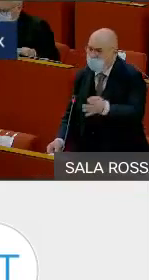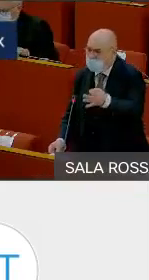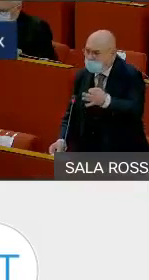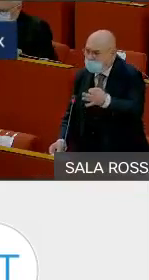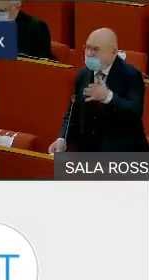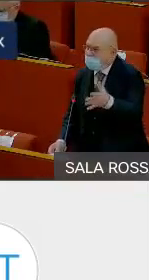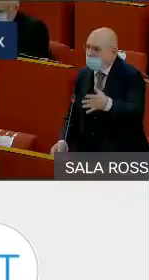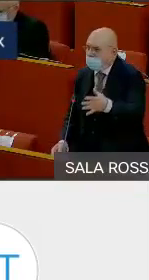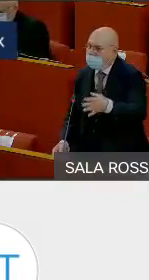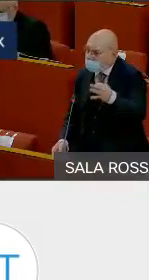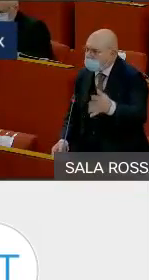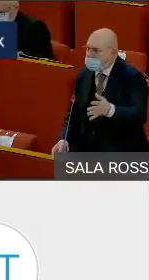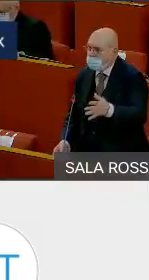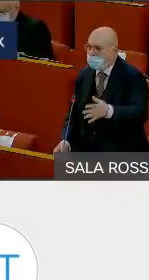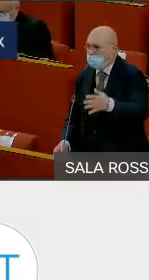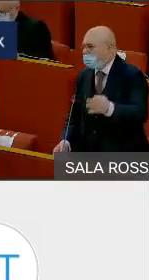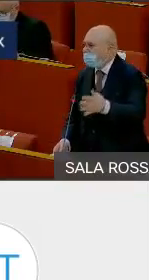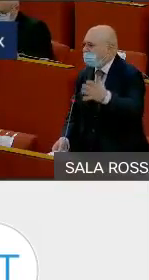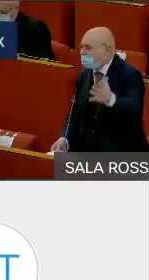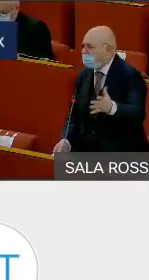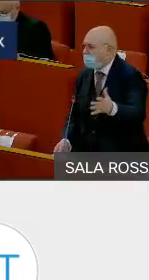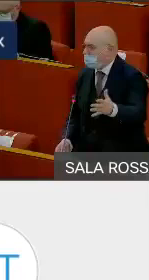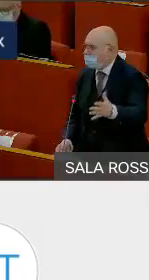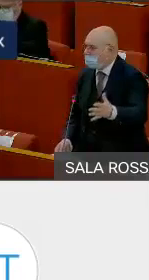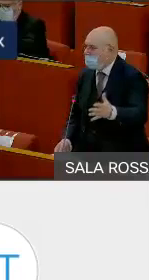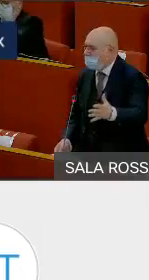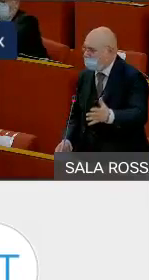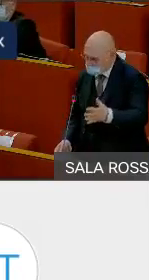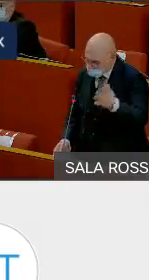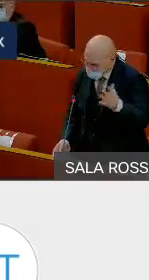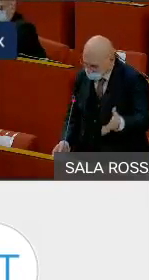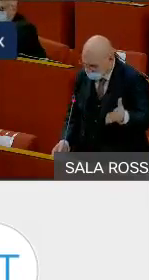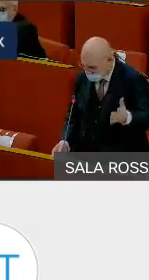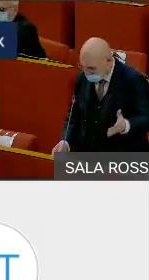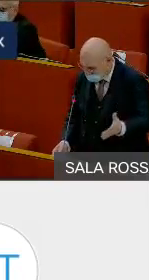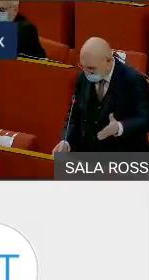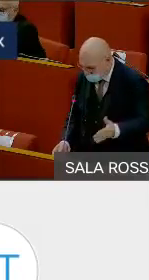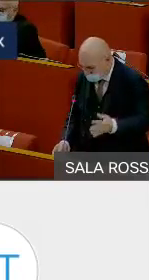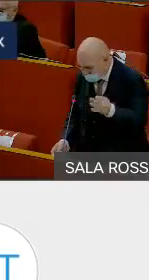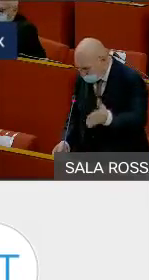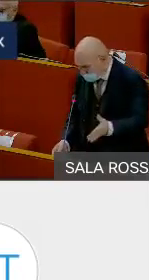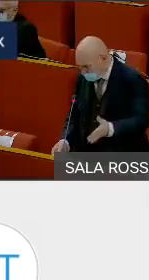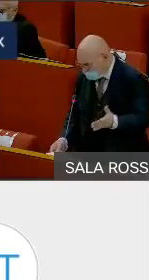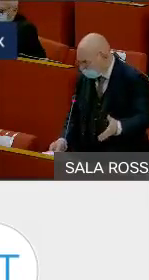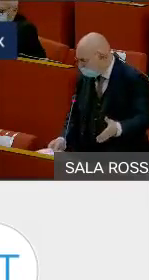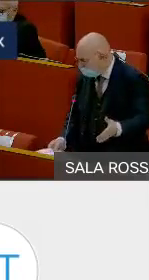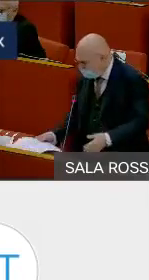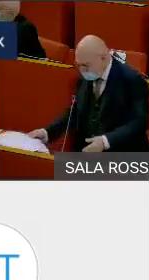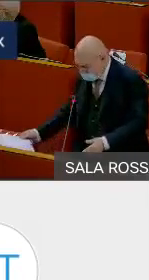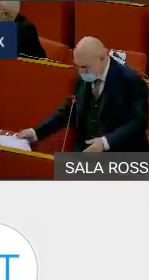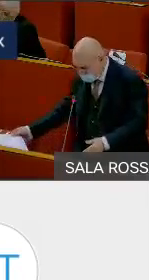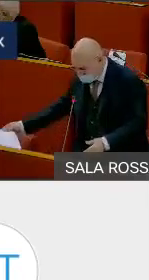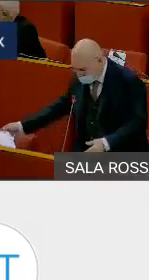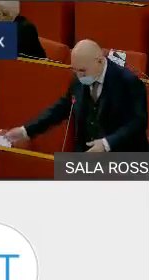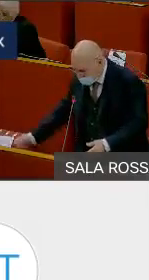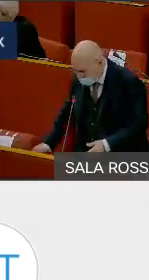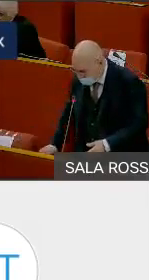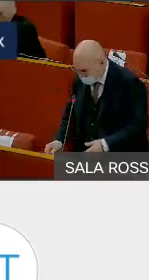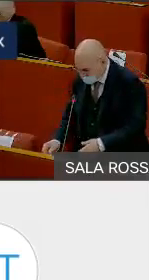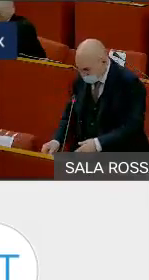noi vogliamo che comunque non ci sia soltanto lo sviluppo dell'agricoltura ma ci sia lo sviluppo delle imprese e delizia dell'investimento